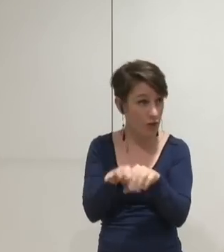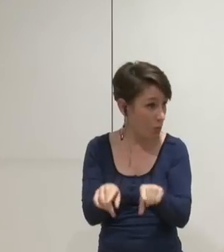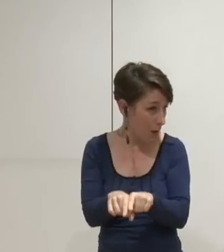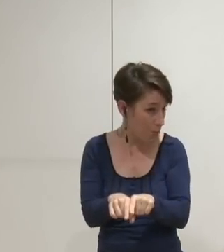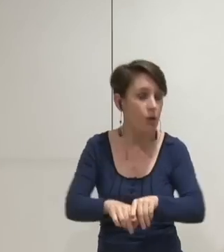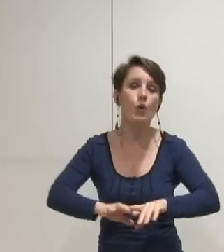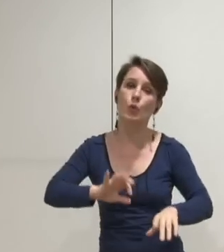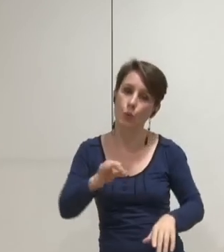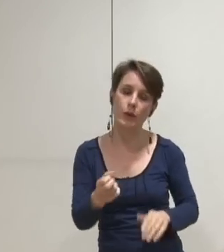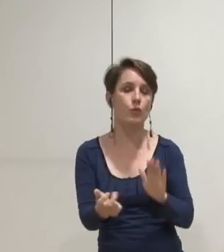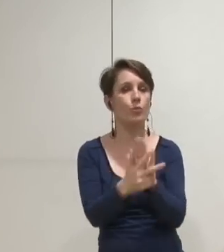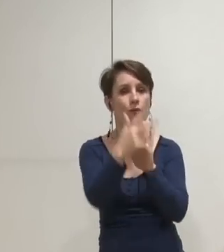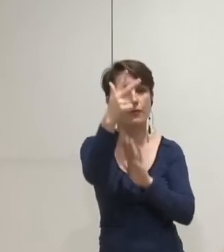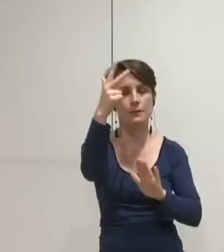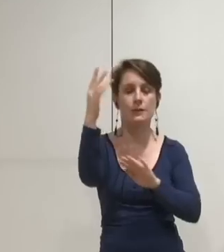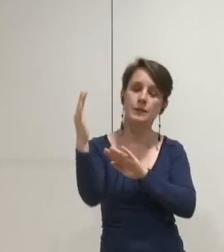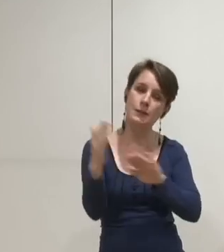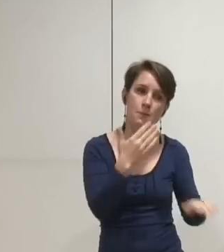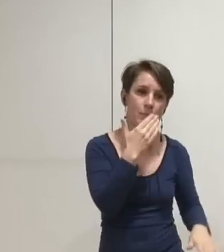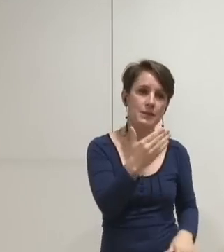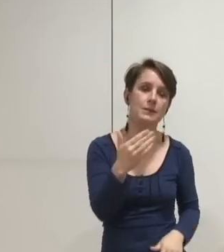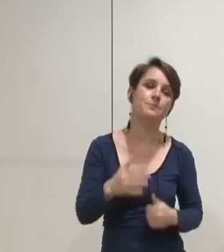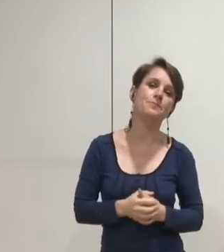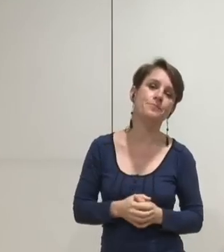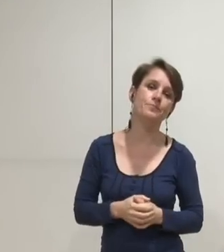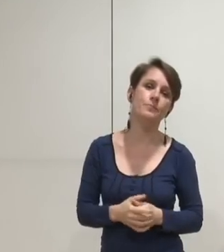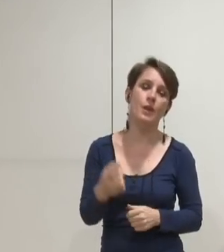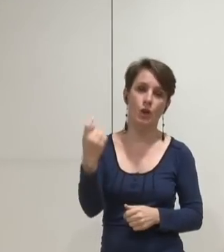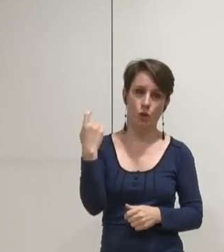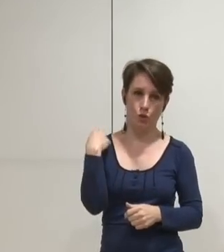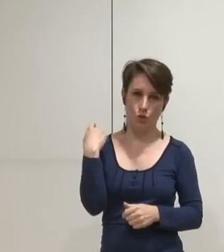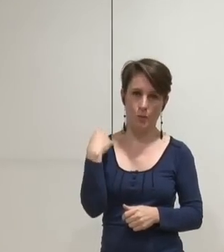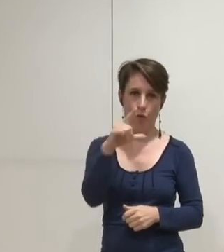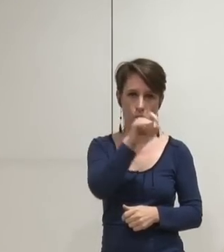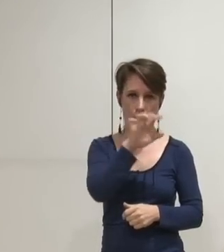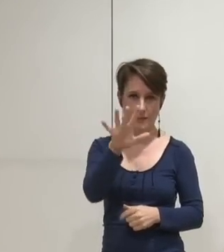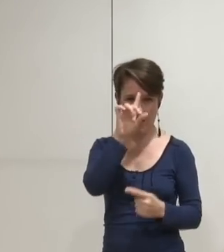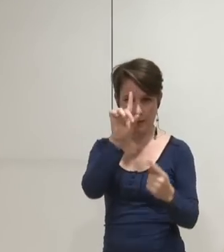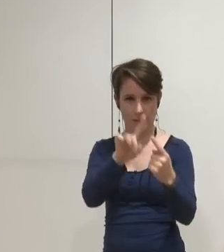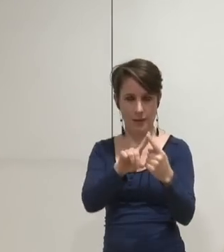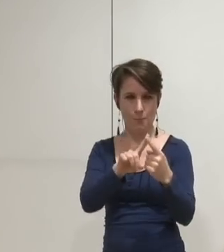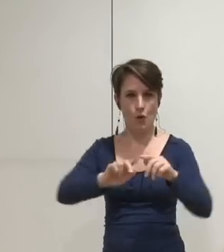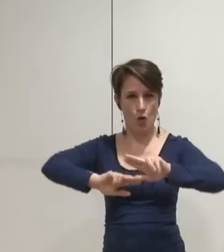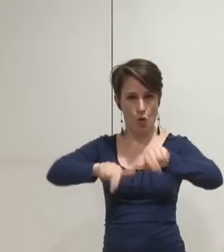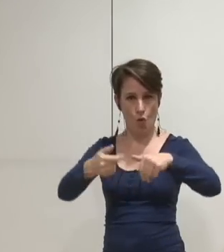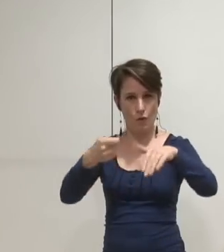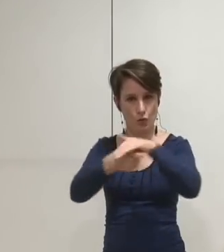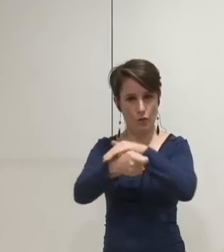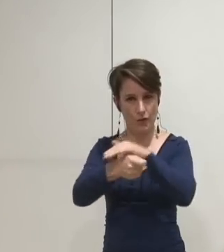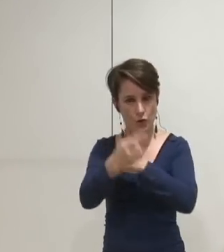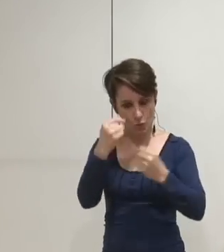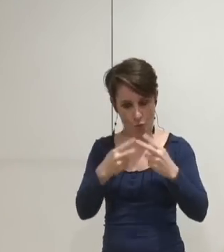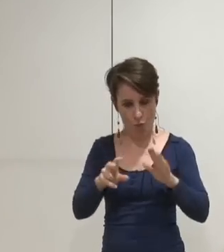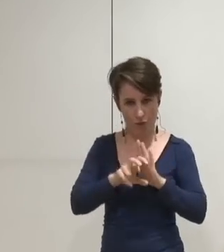oui et donc délibération adopté je vous remercie la délibération numéro 25 porte sur une convention de financement entre la Ville de